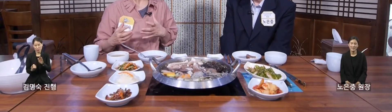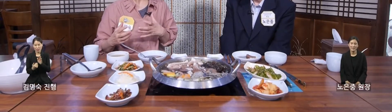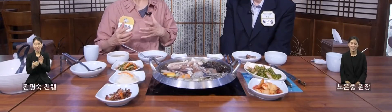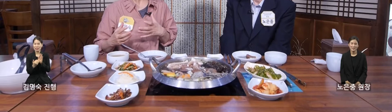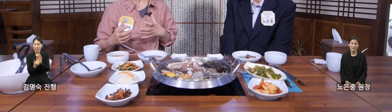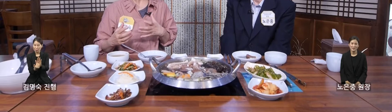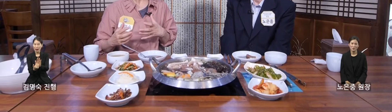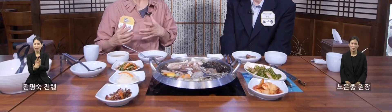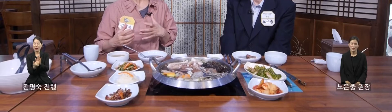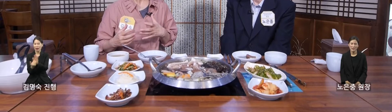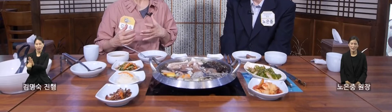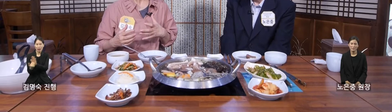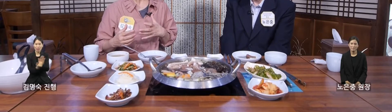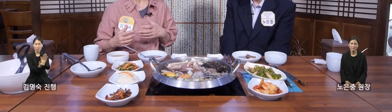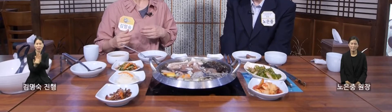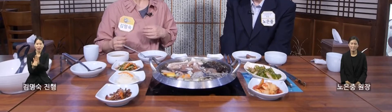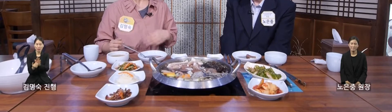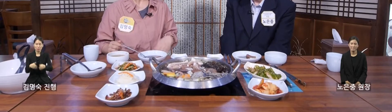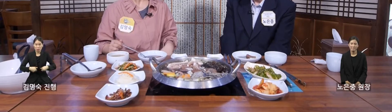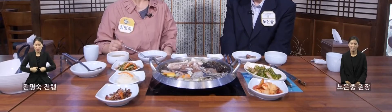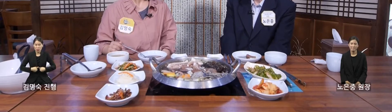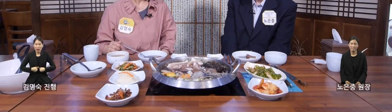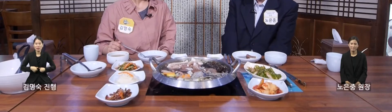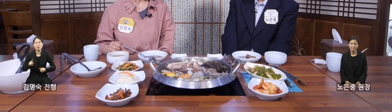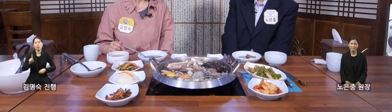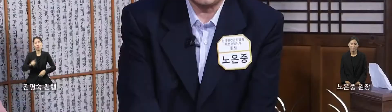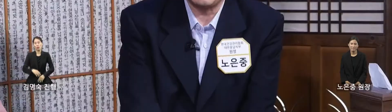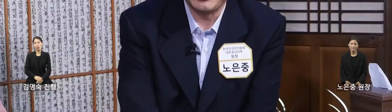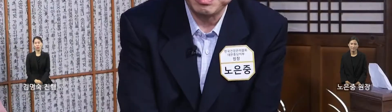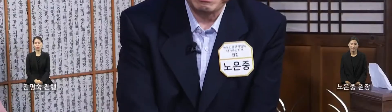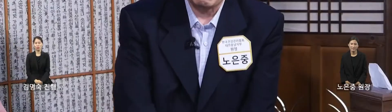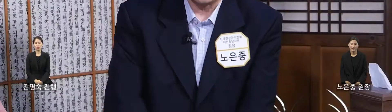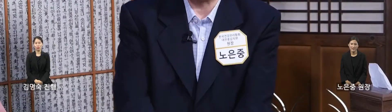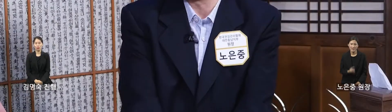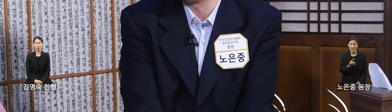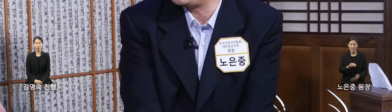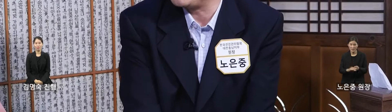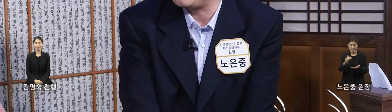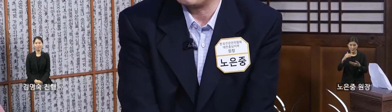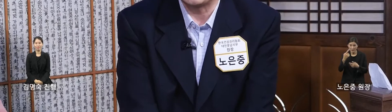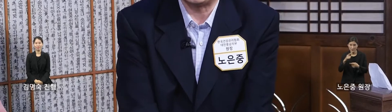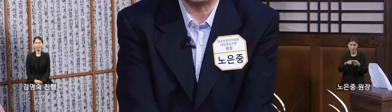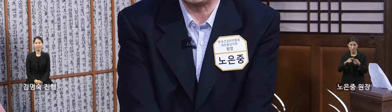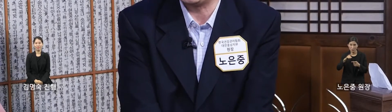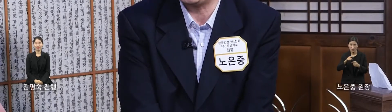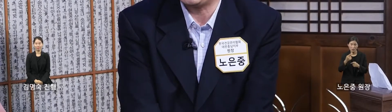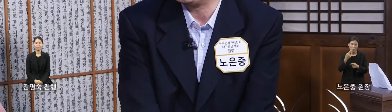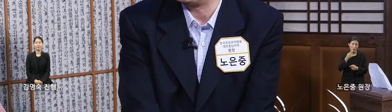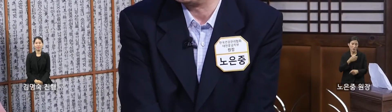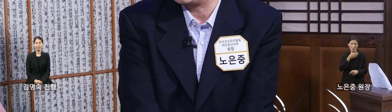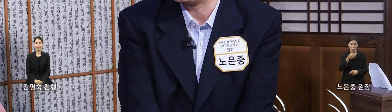예방을 또 미리 해야 되는 네. 게 뭐가 있을까요? 말씀하신 대로 계절 인플루엔자 그게 지금이